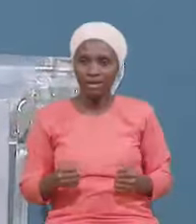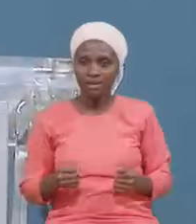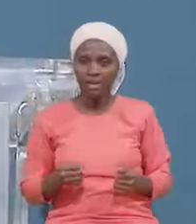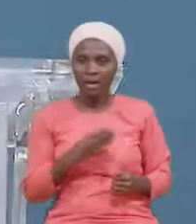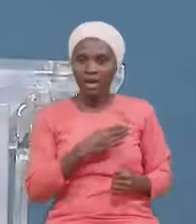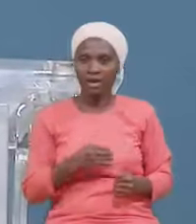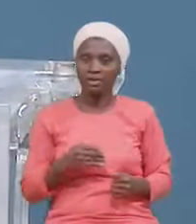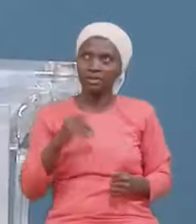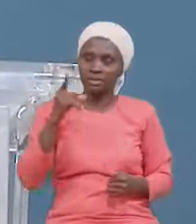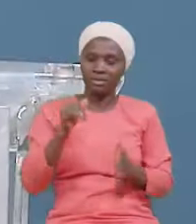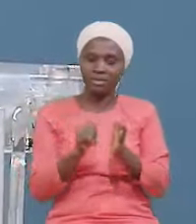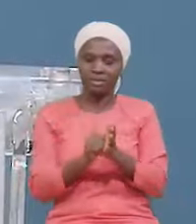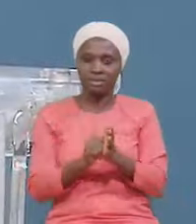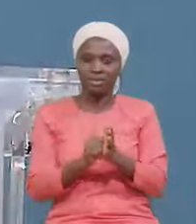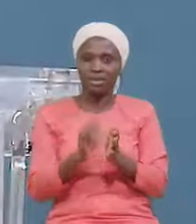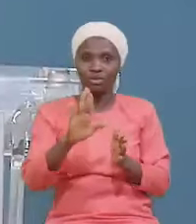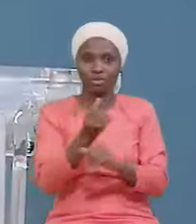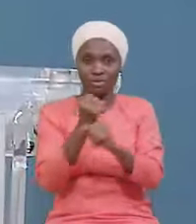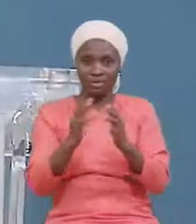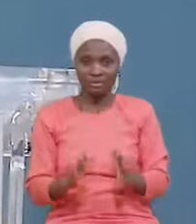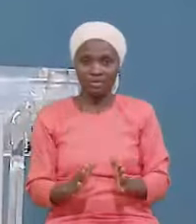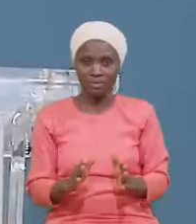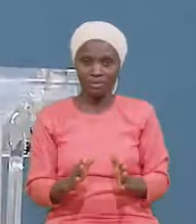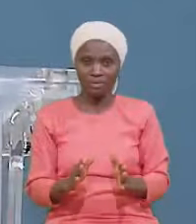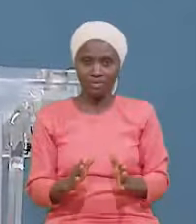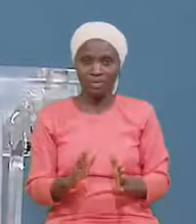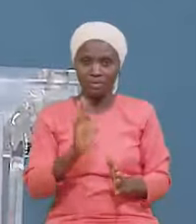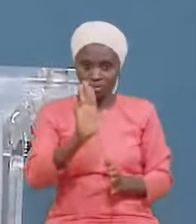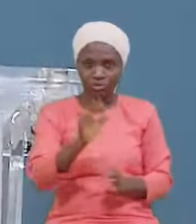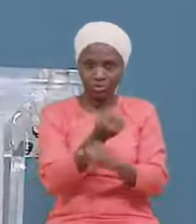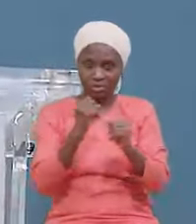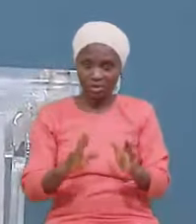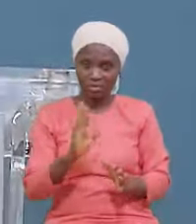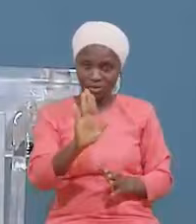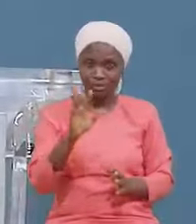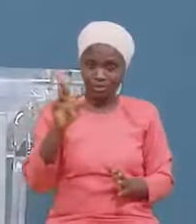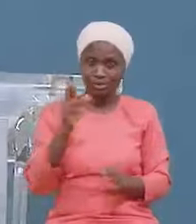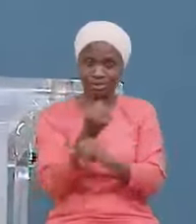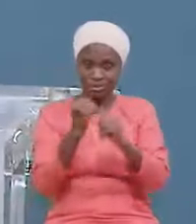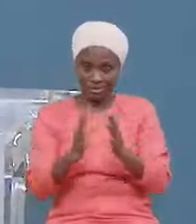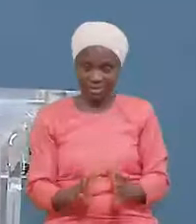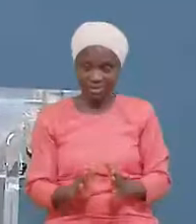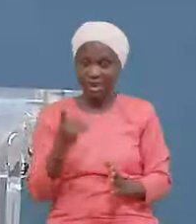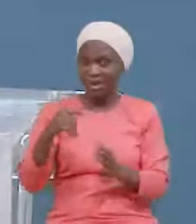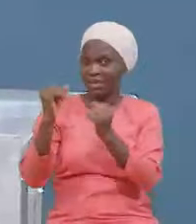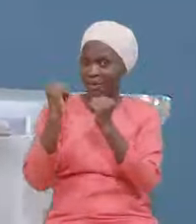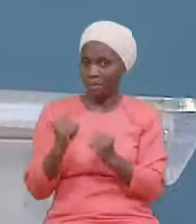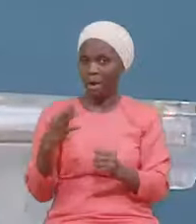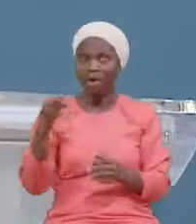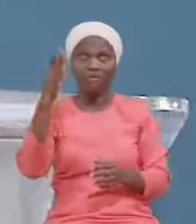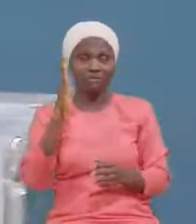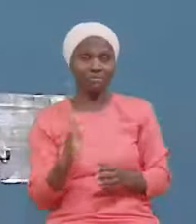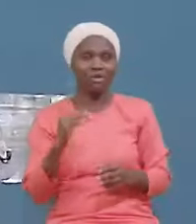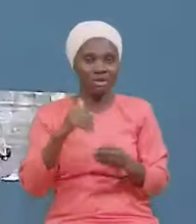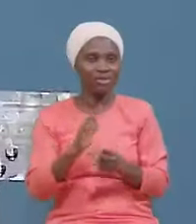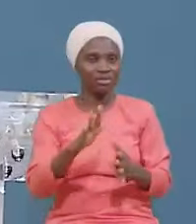your savior, your redeemer, the power of God in